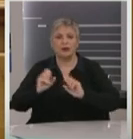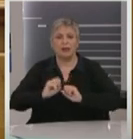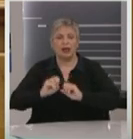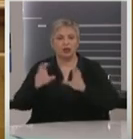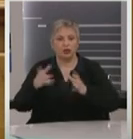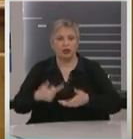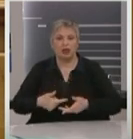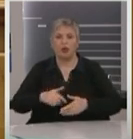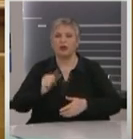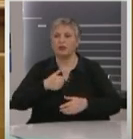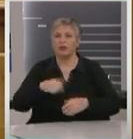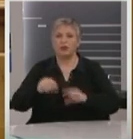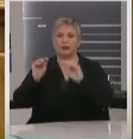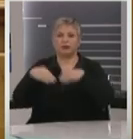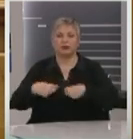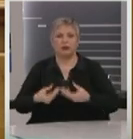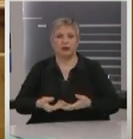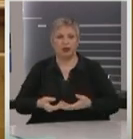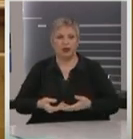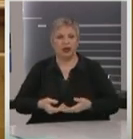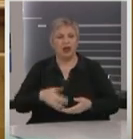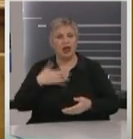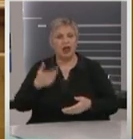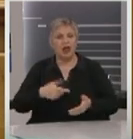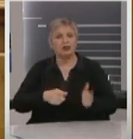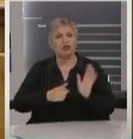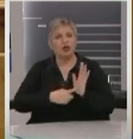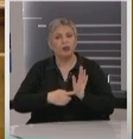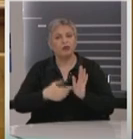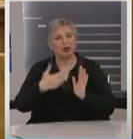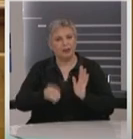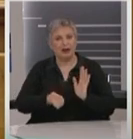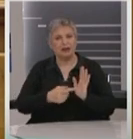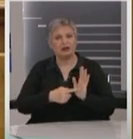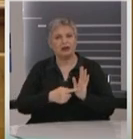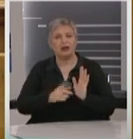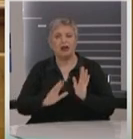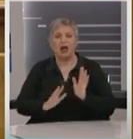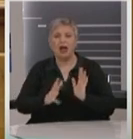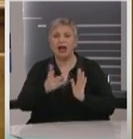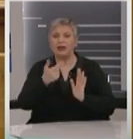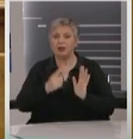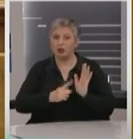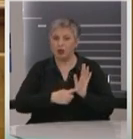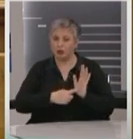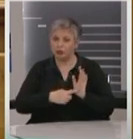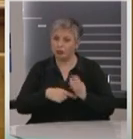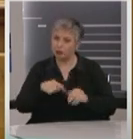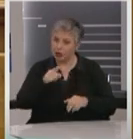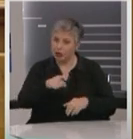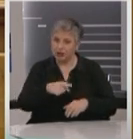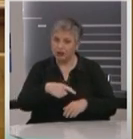όμως. Είναι ο αναπτυξιακός νόμος, τον οποίο ψηφίσαμε, τον καταψηφίσατε και